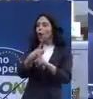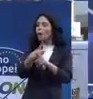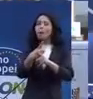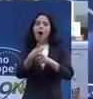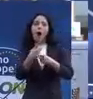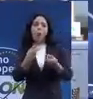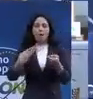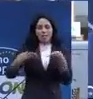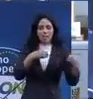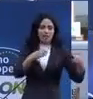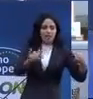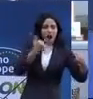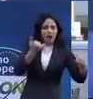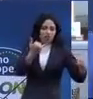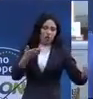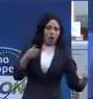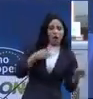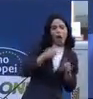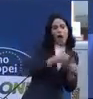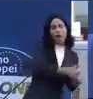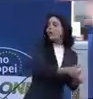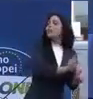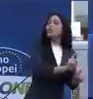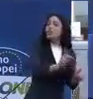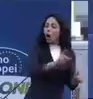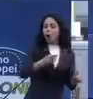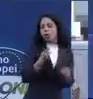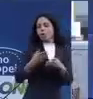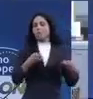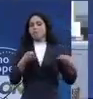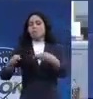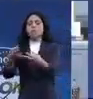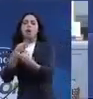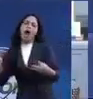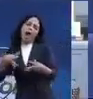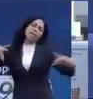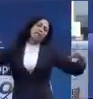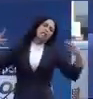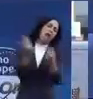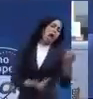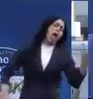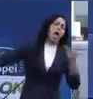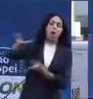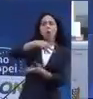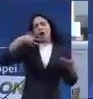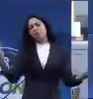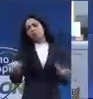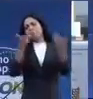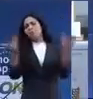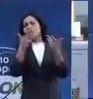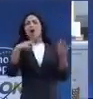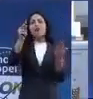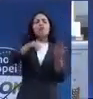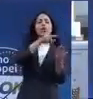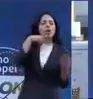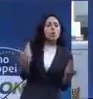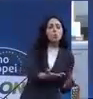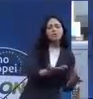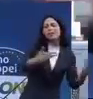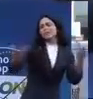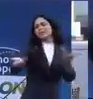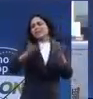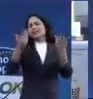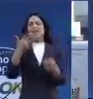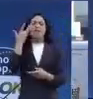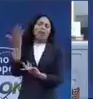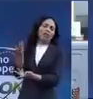dalle scorciatoie che ti dicono ma sì buttatevi tutti insieme Ma dai quello vota La Russa il primo giorno con te Ma